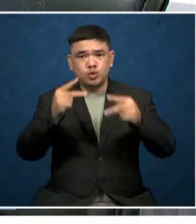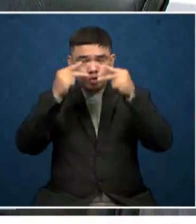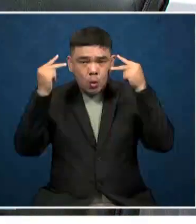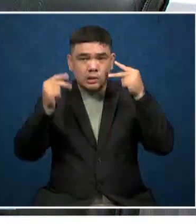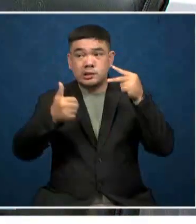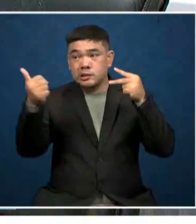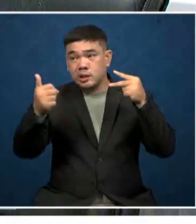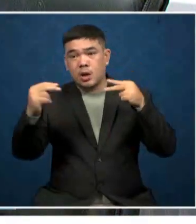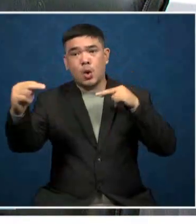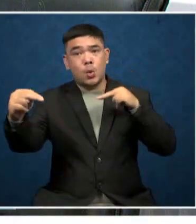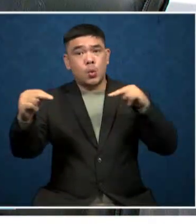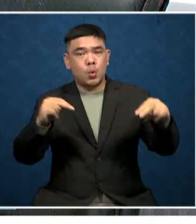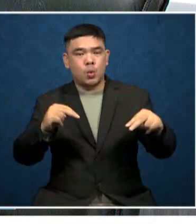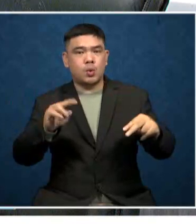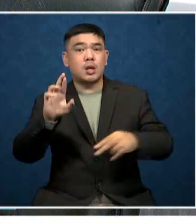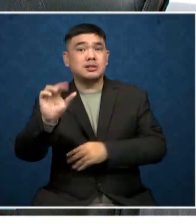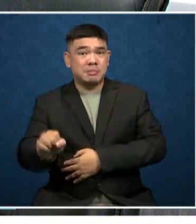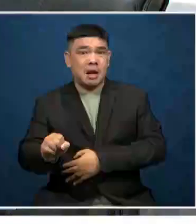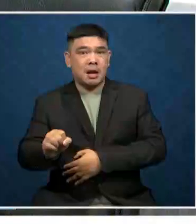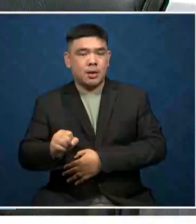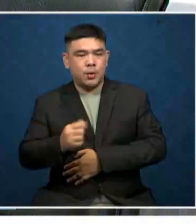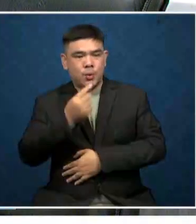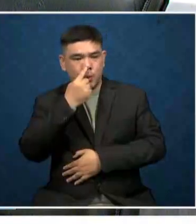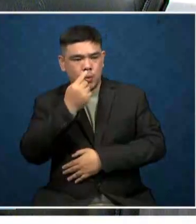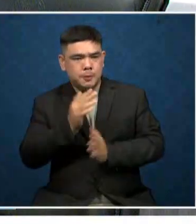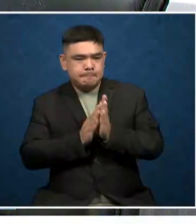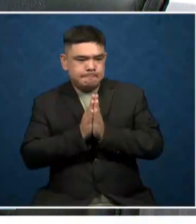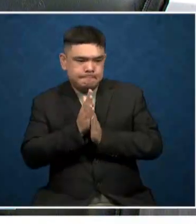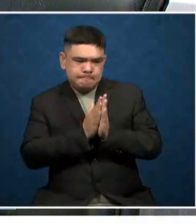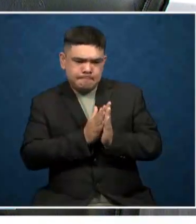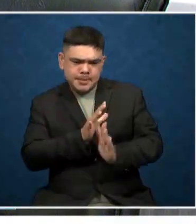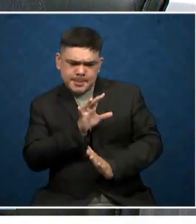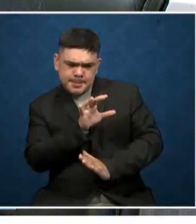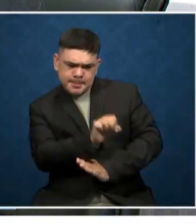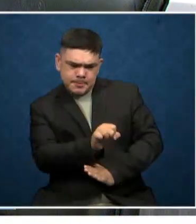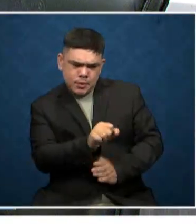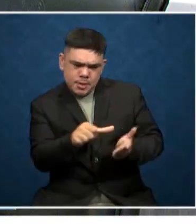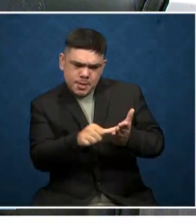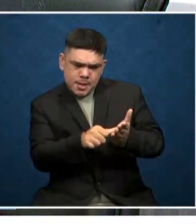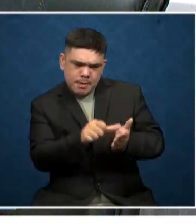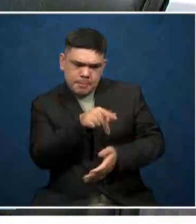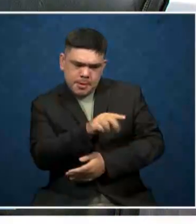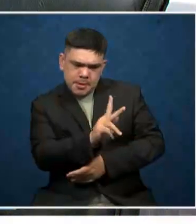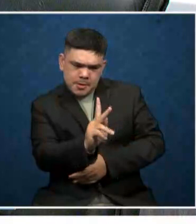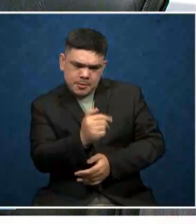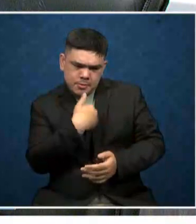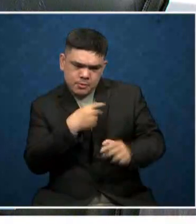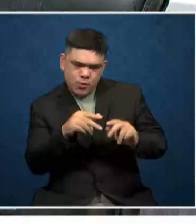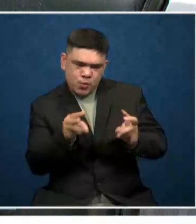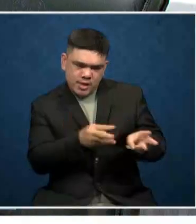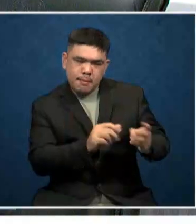คนที่อยู่ภายนอกสภาหรืออยู่ทางบ้านเนี่ยเตรียมดูไว้แล้วนะจะแก้ไขเรื่องของท่านที่จะออก